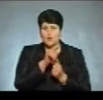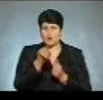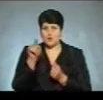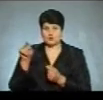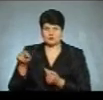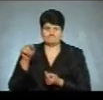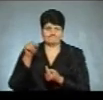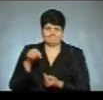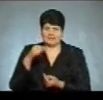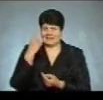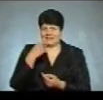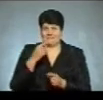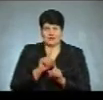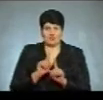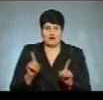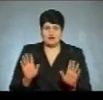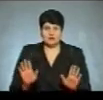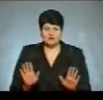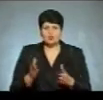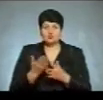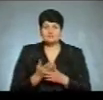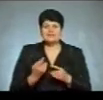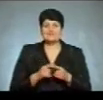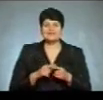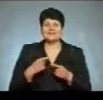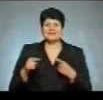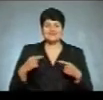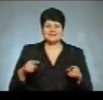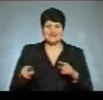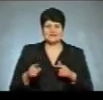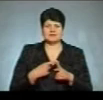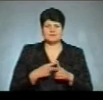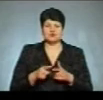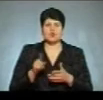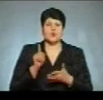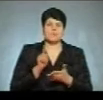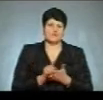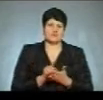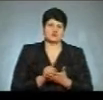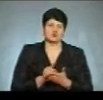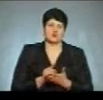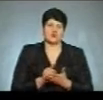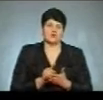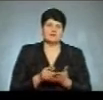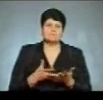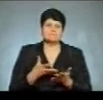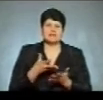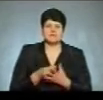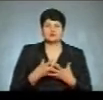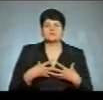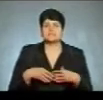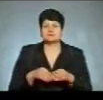таке субсидія? Субсидія – це різниця між визначеного обов'язкового платежу для